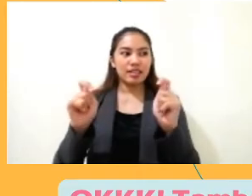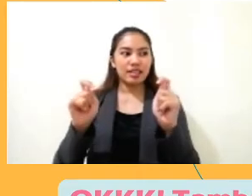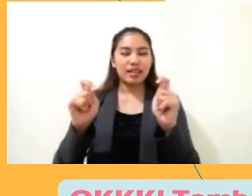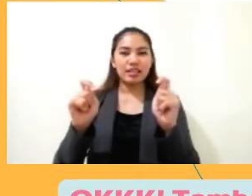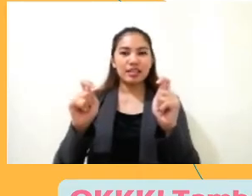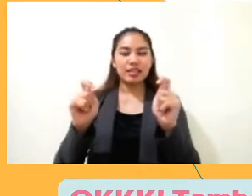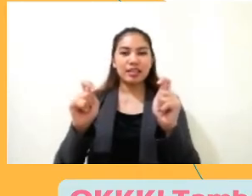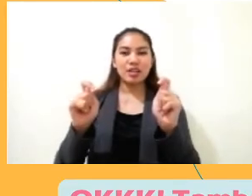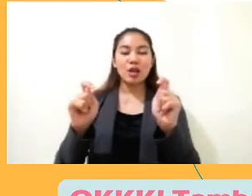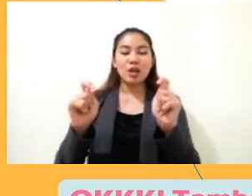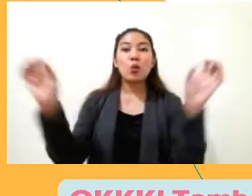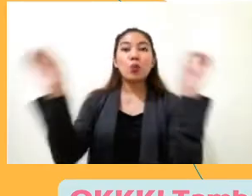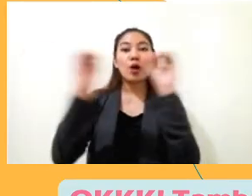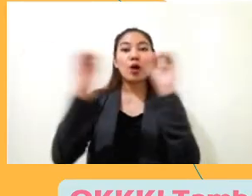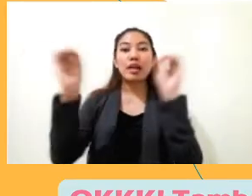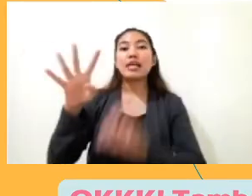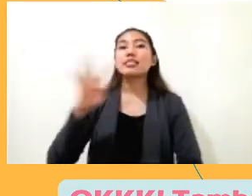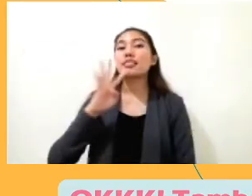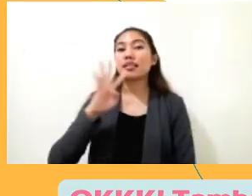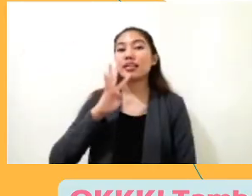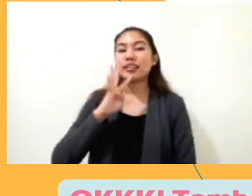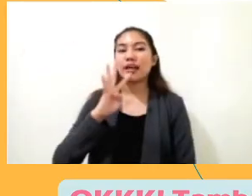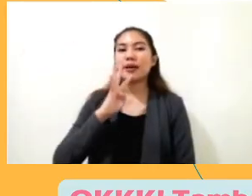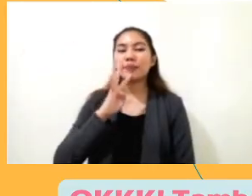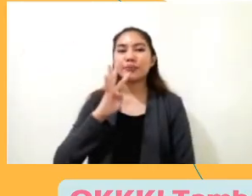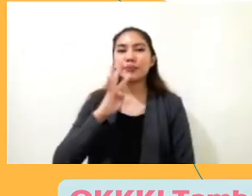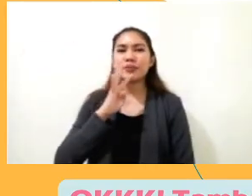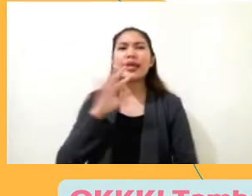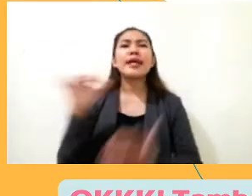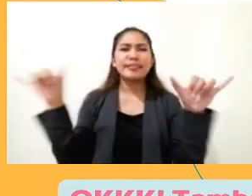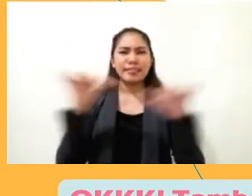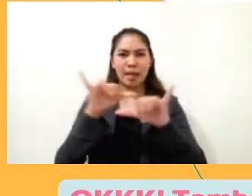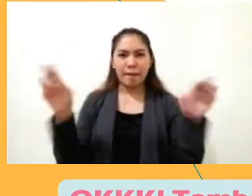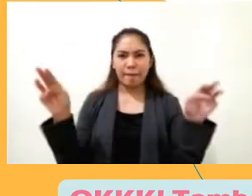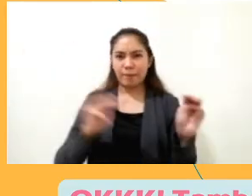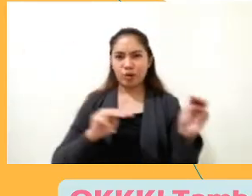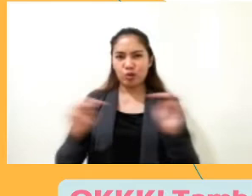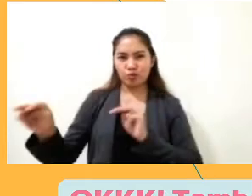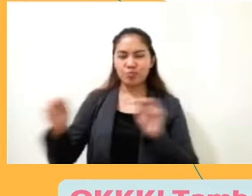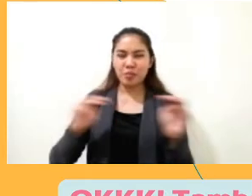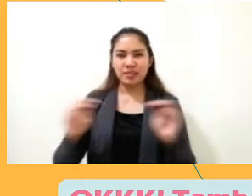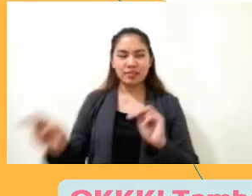walang salita. Try lang natin. Same pa din.